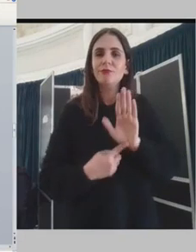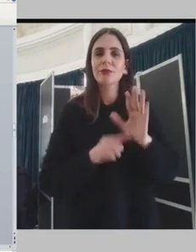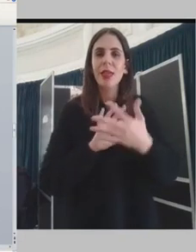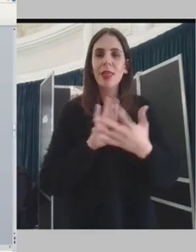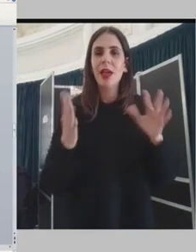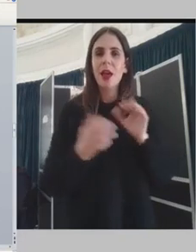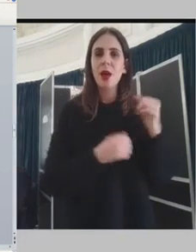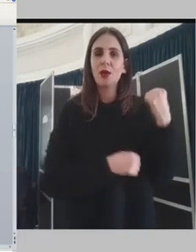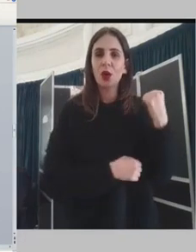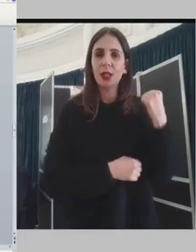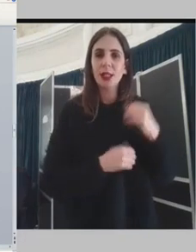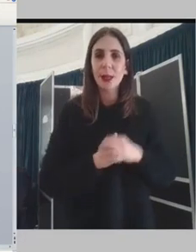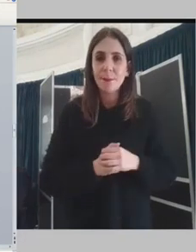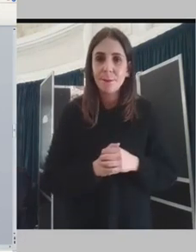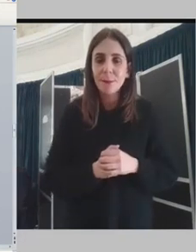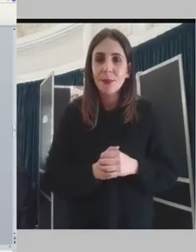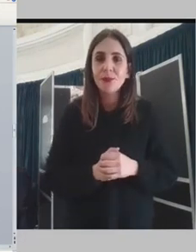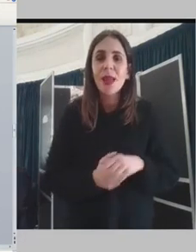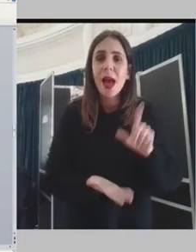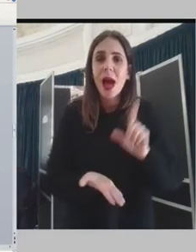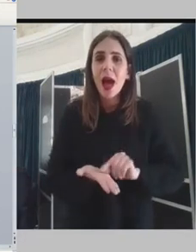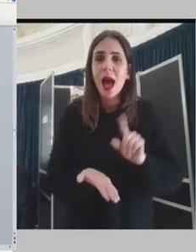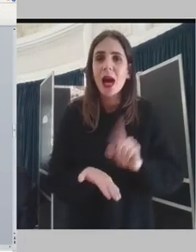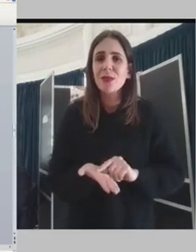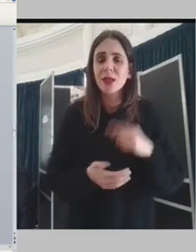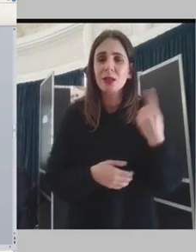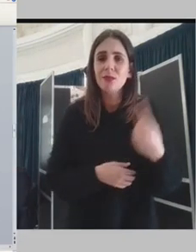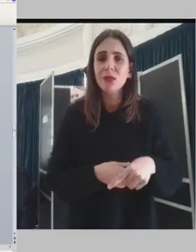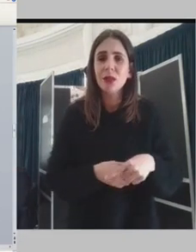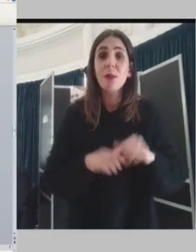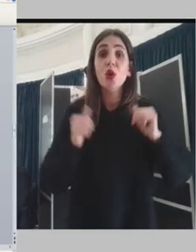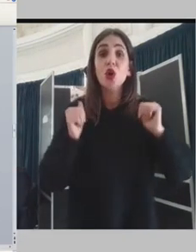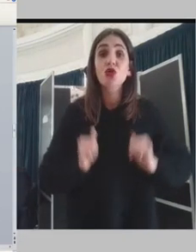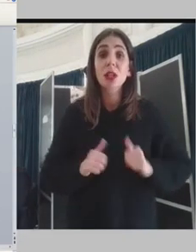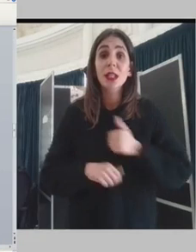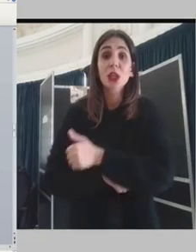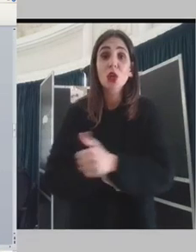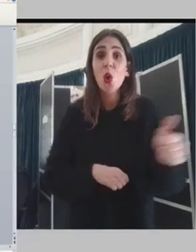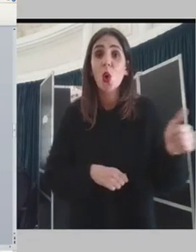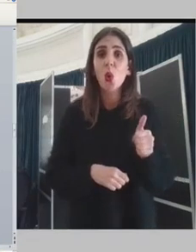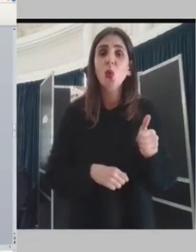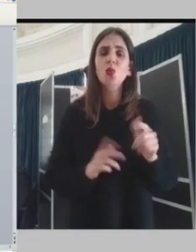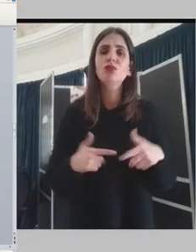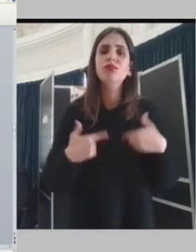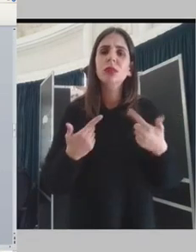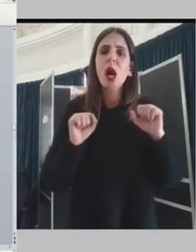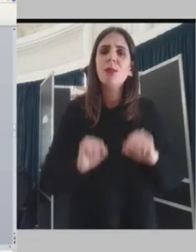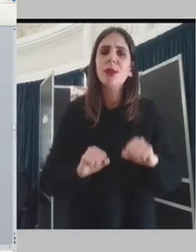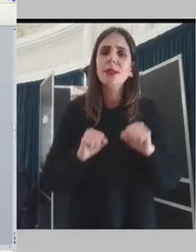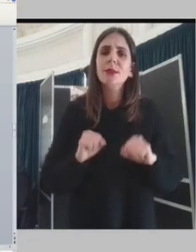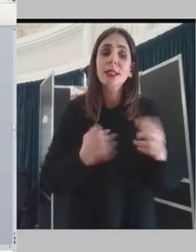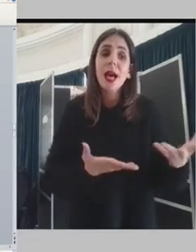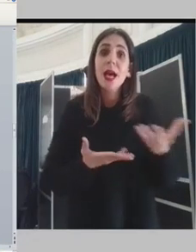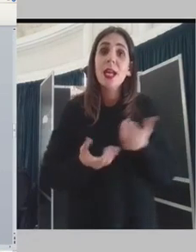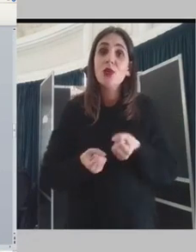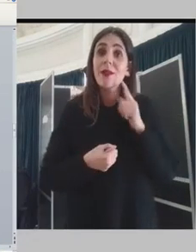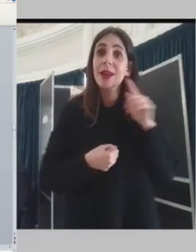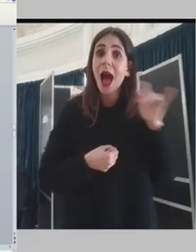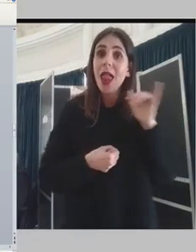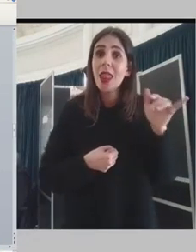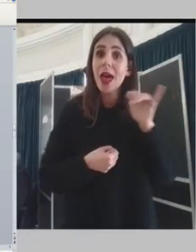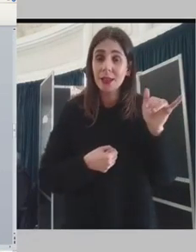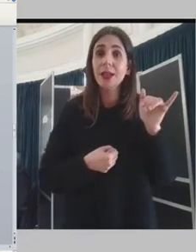la quale permette a ciascun cittadino che scarica l'app di ricevere l'allerta, la richiesta di